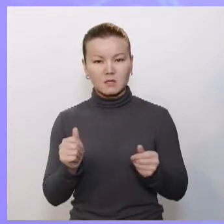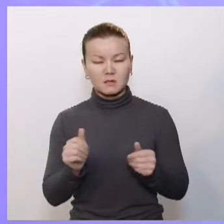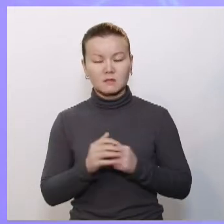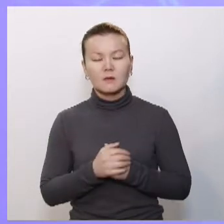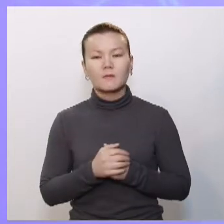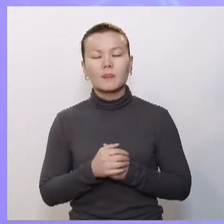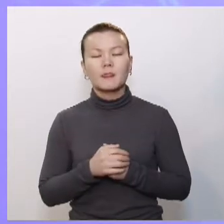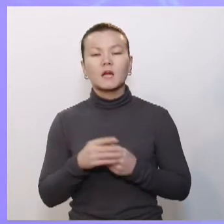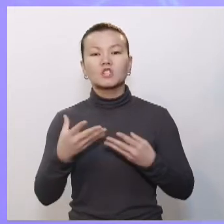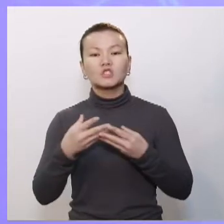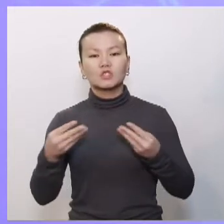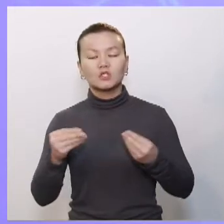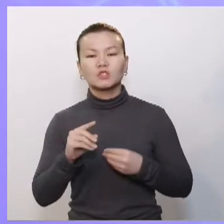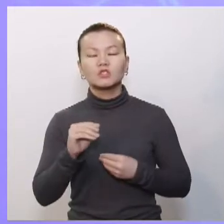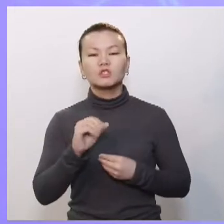Жазында.